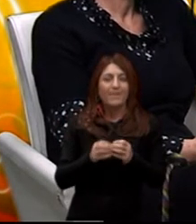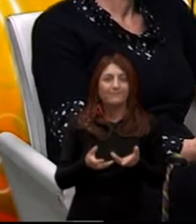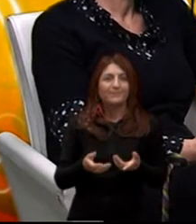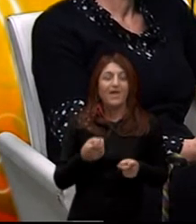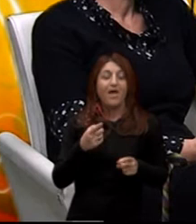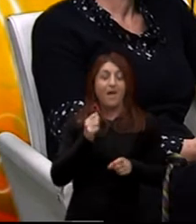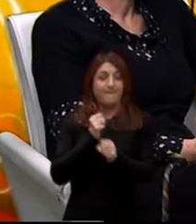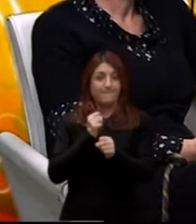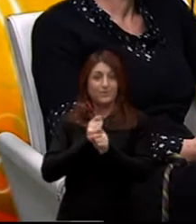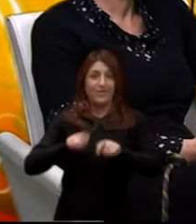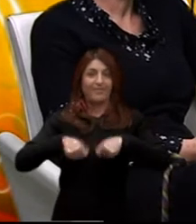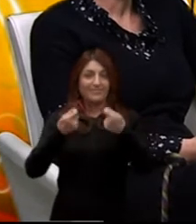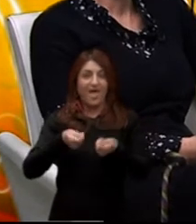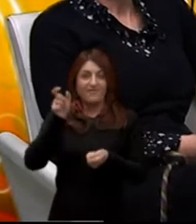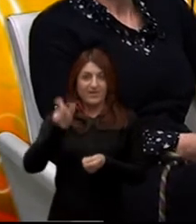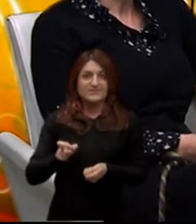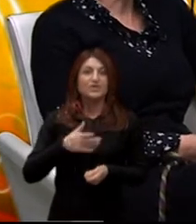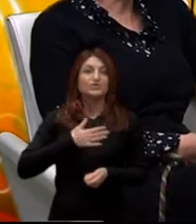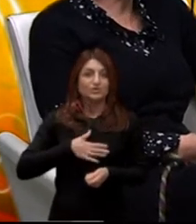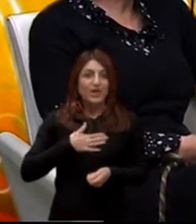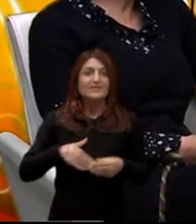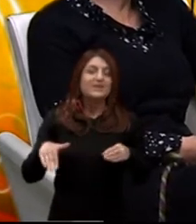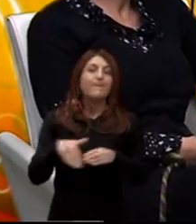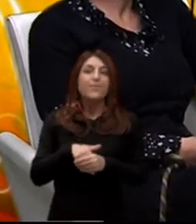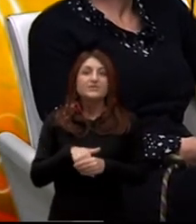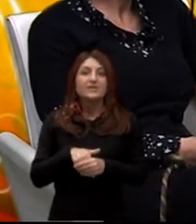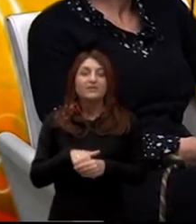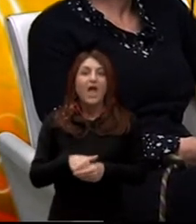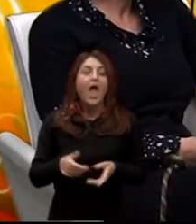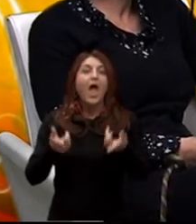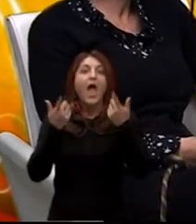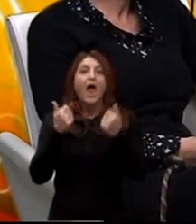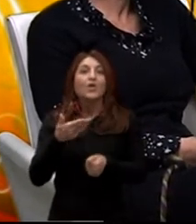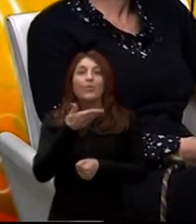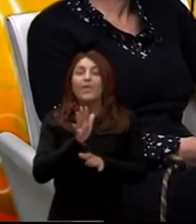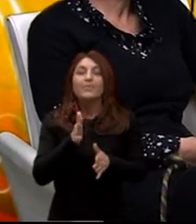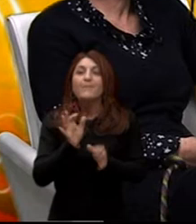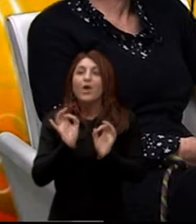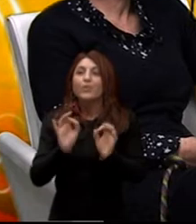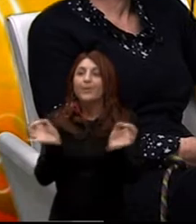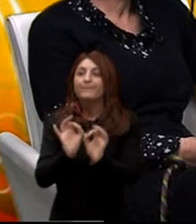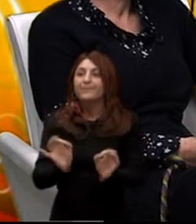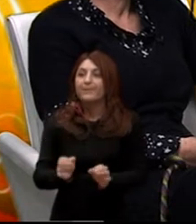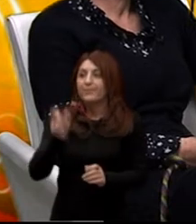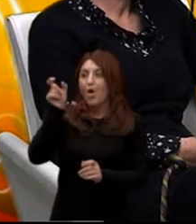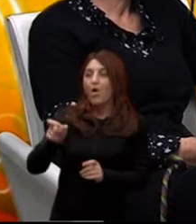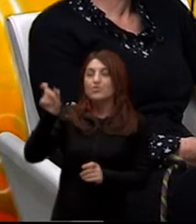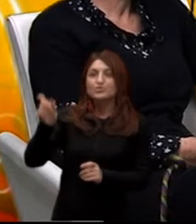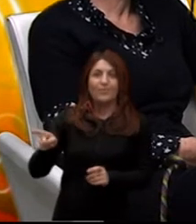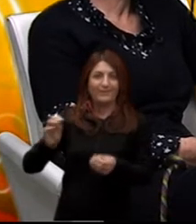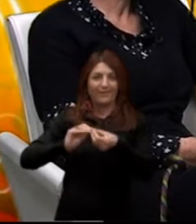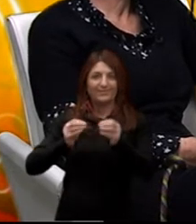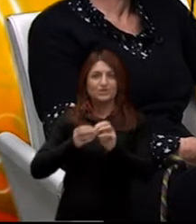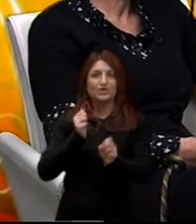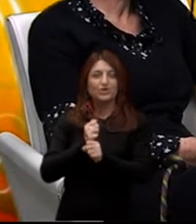jer poslodavci koji bi htjeli zaposliti zapravo nemaju pripremljene osobe na tržištu rada koje bi